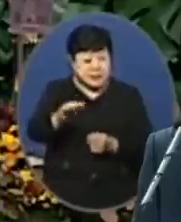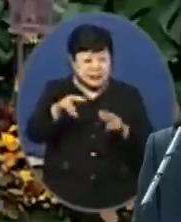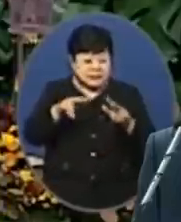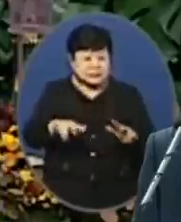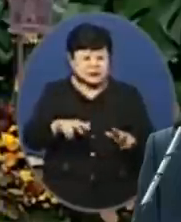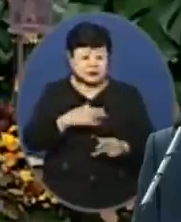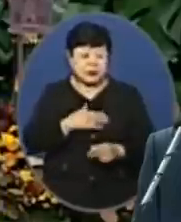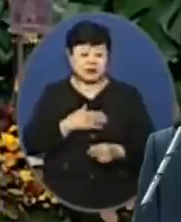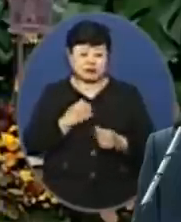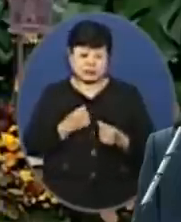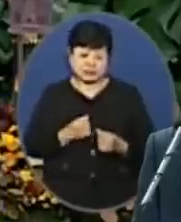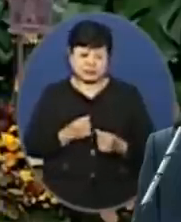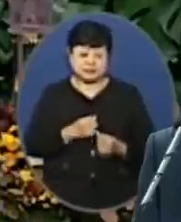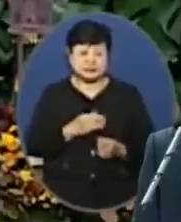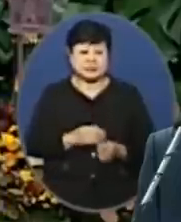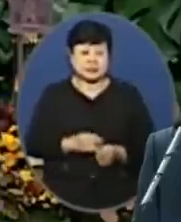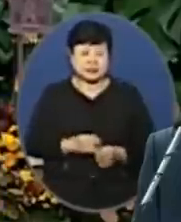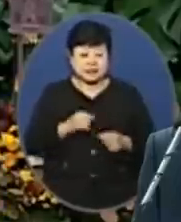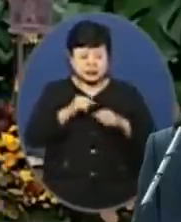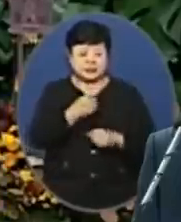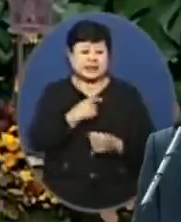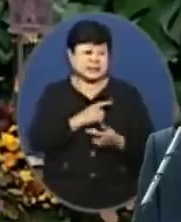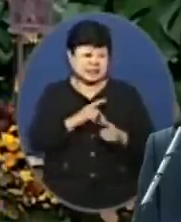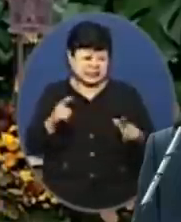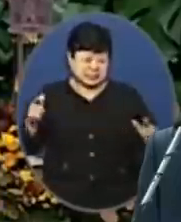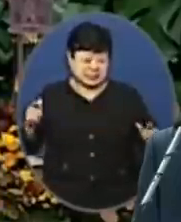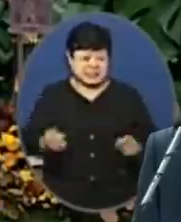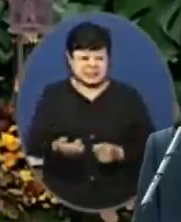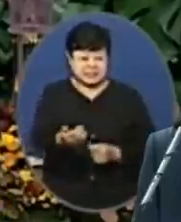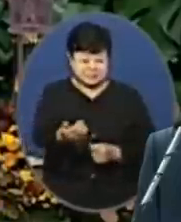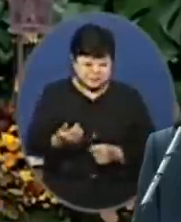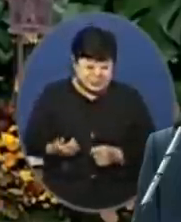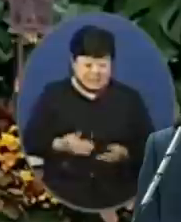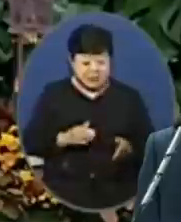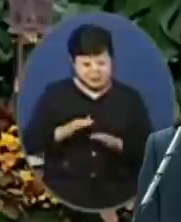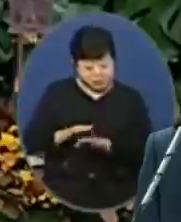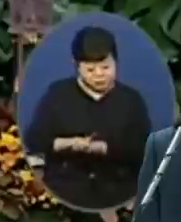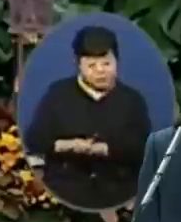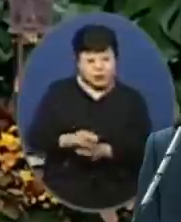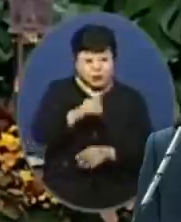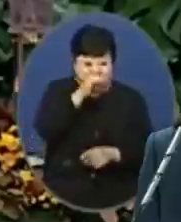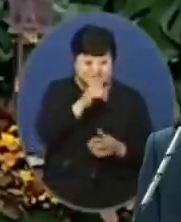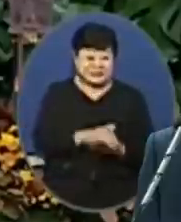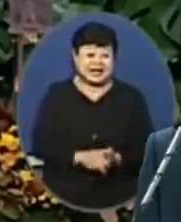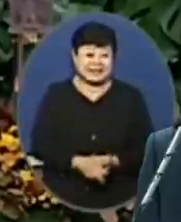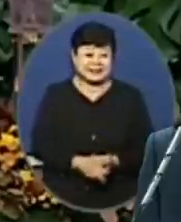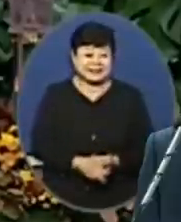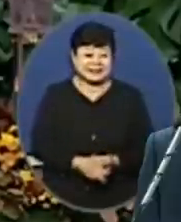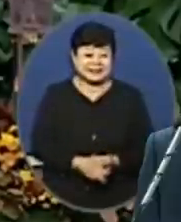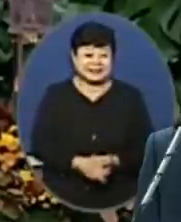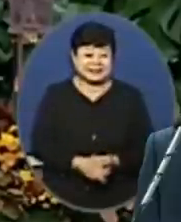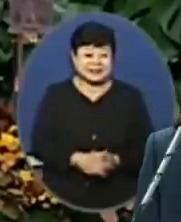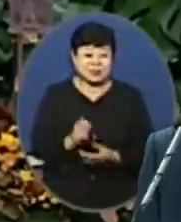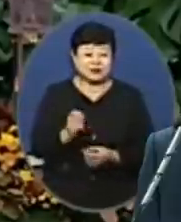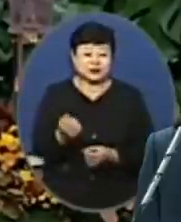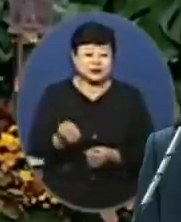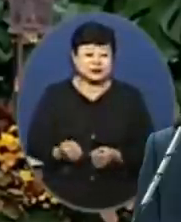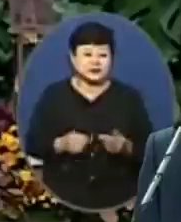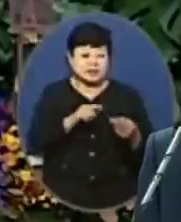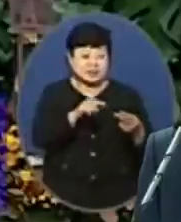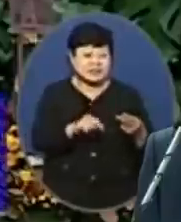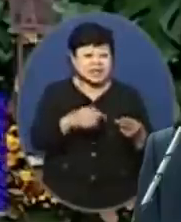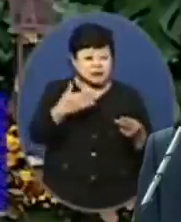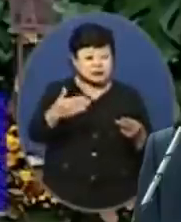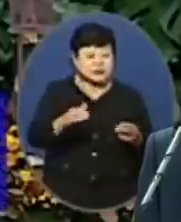현재처럼 알고 계시므로 우리가 낭패를 당하지 않도록 미리 예비하고 계신 것입니다. 고린도전서 2장 9절에